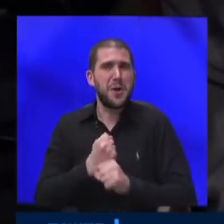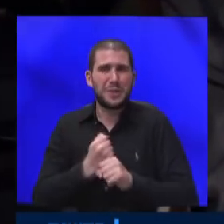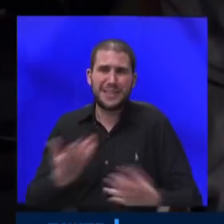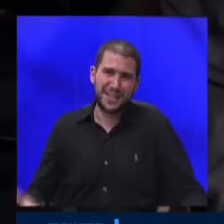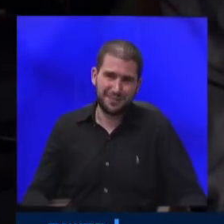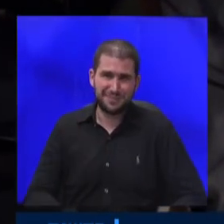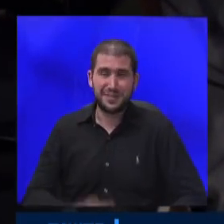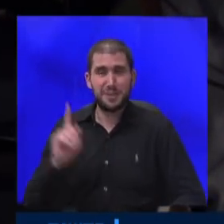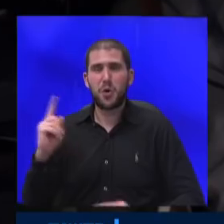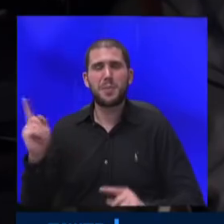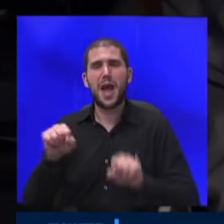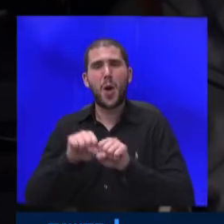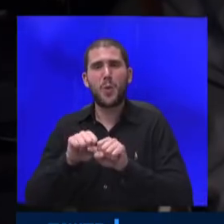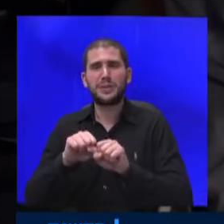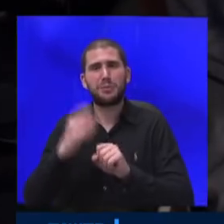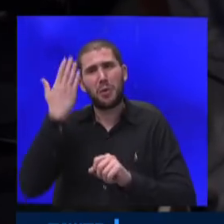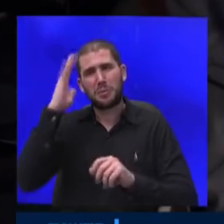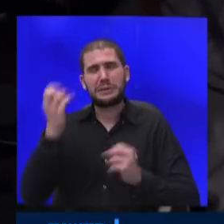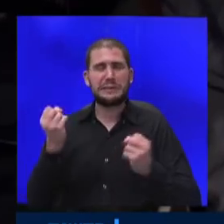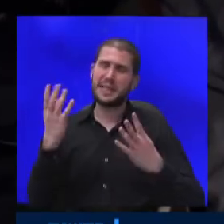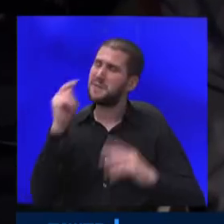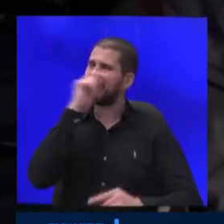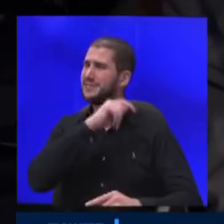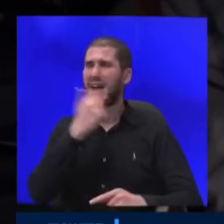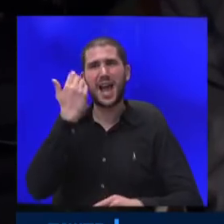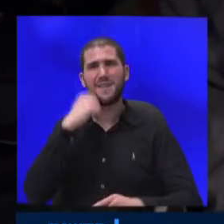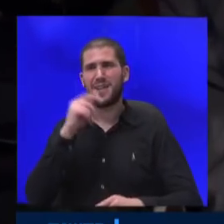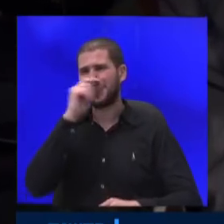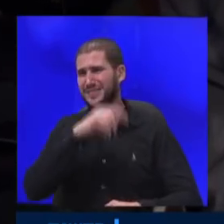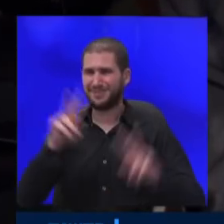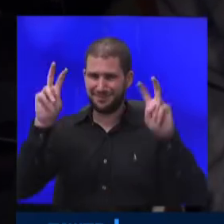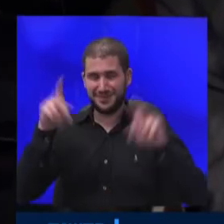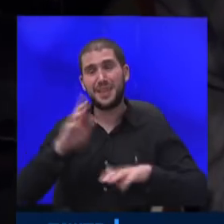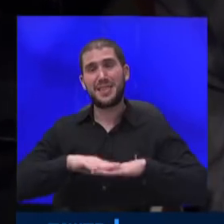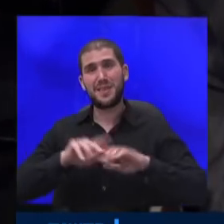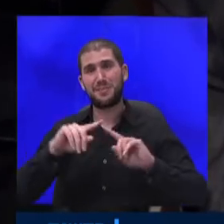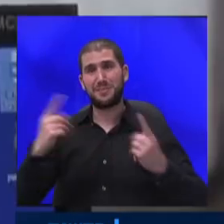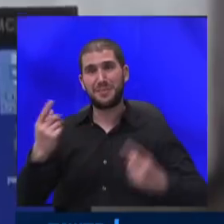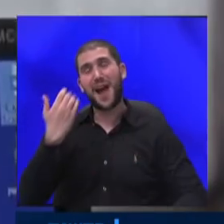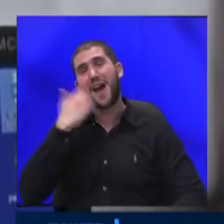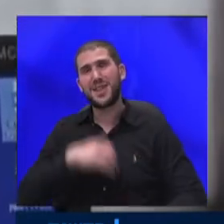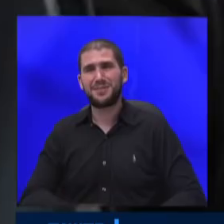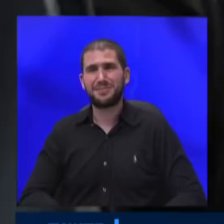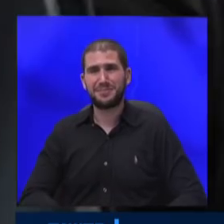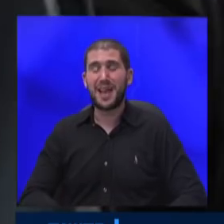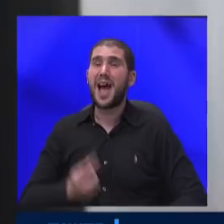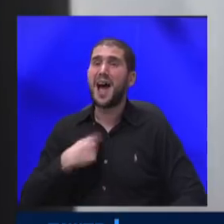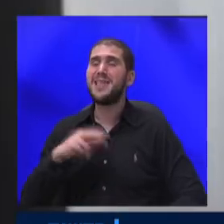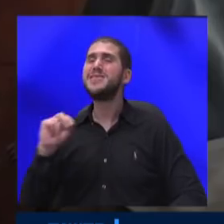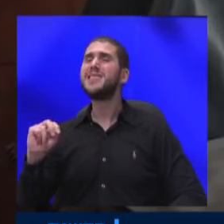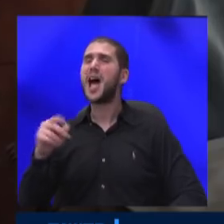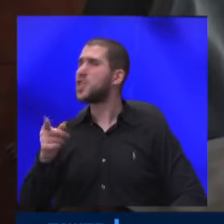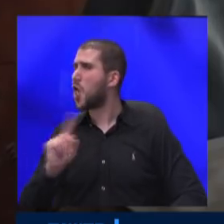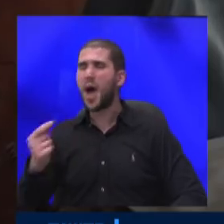עושה. היא בכל מיני ערוצי נישה ו... סתם, סתם פספסה. בכל מיני תפקידים. חבל. אני נינה. את לא.